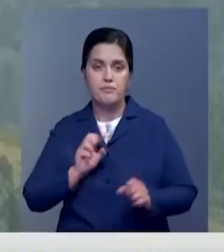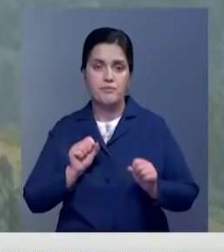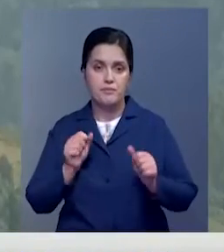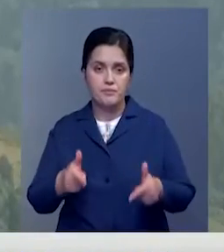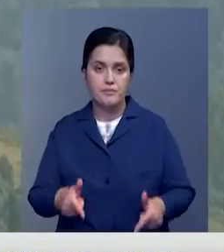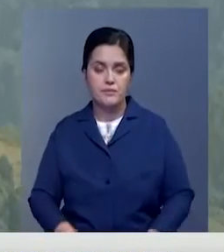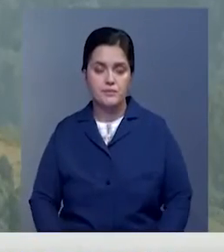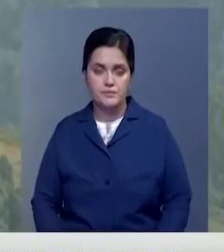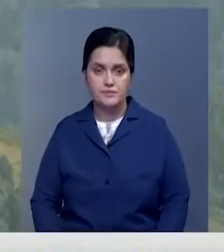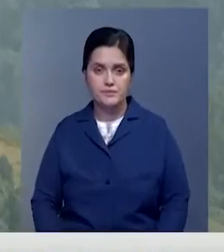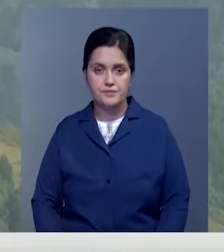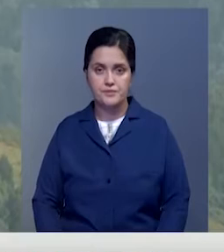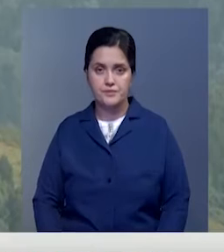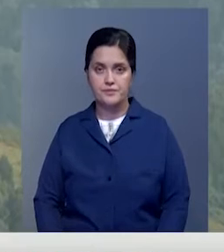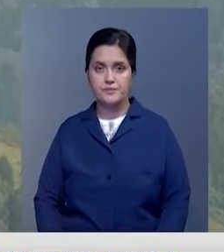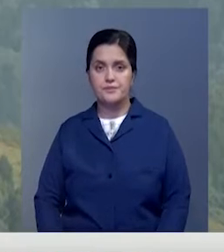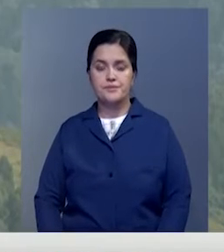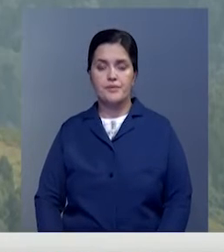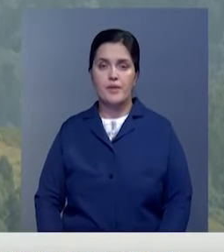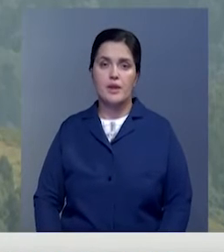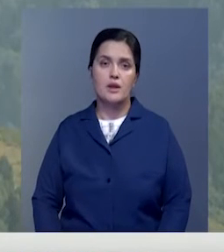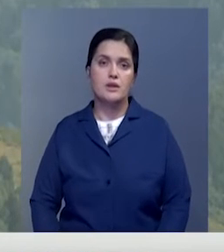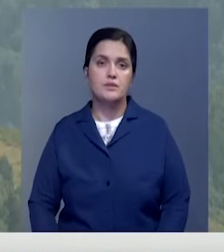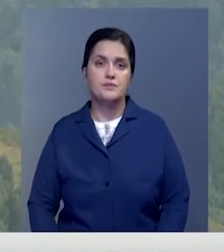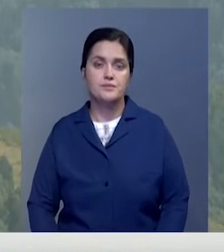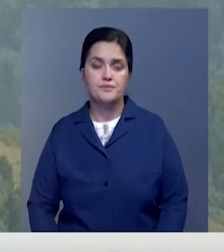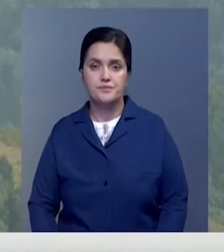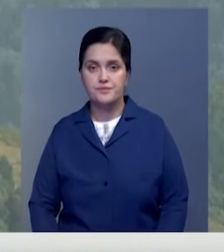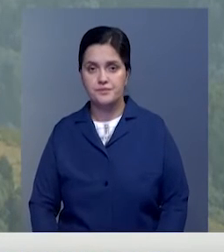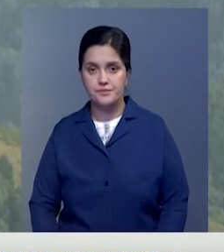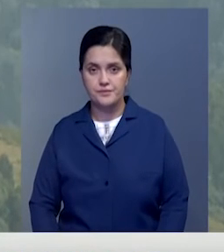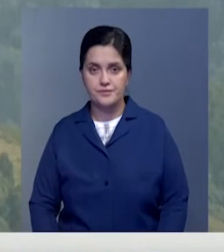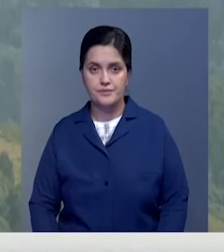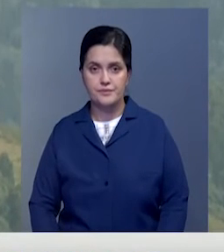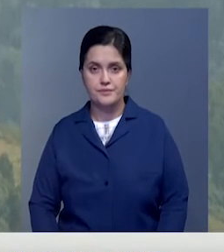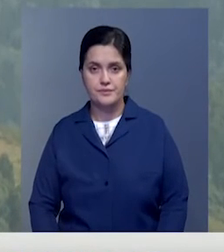Вячеслав Фитлугин и Жигер Бабаканов. Восточно-Казахстанская область. Хабар-24.